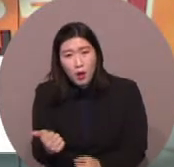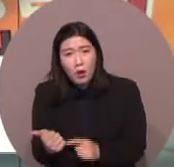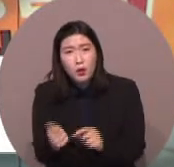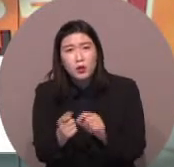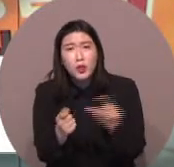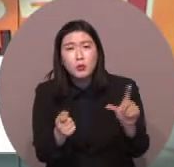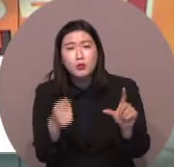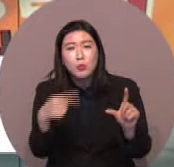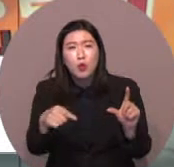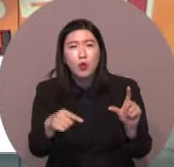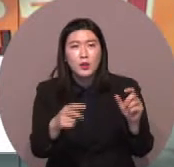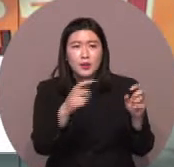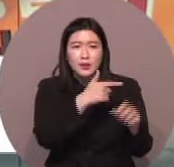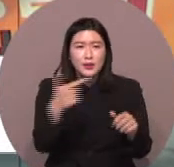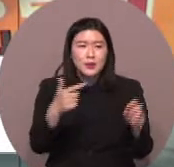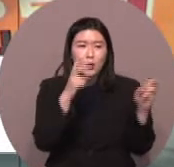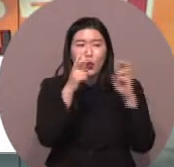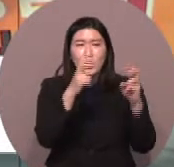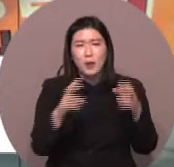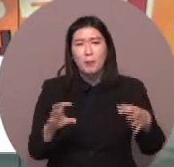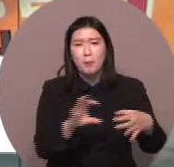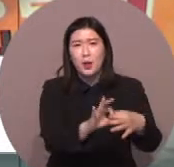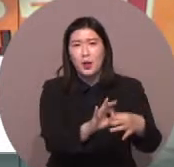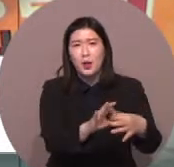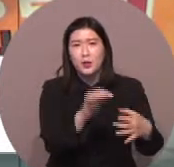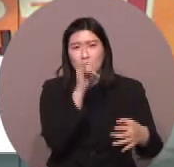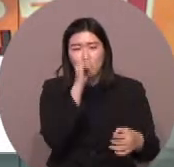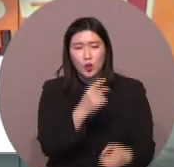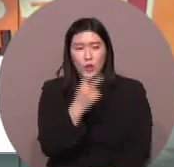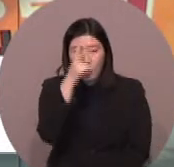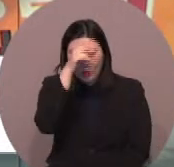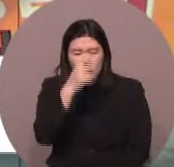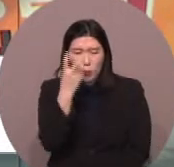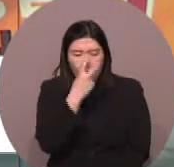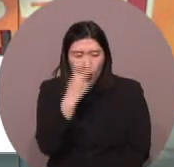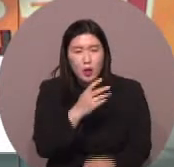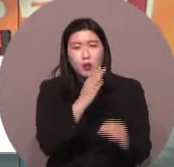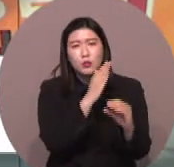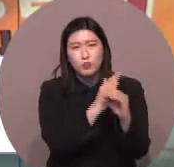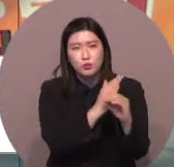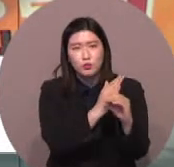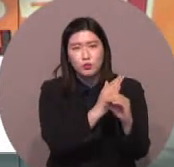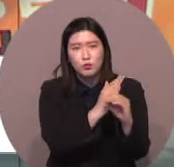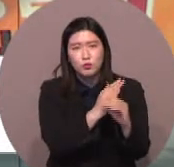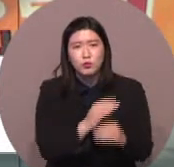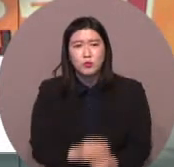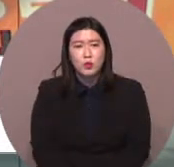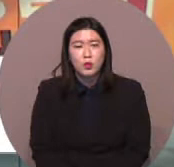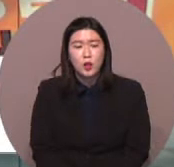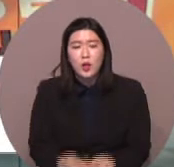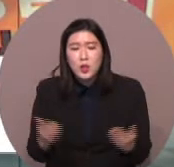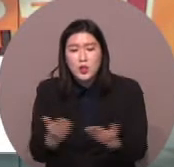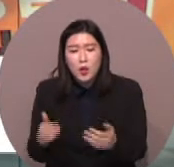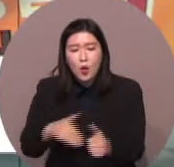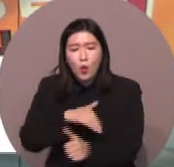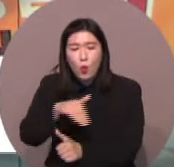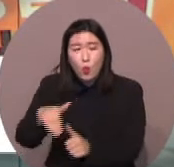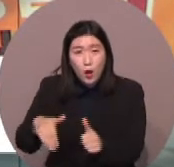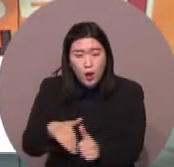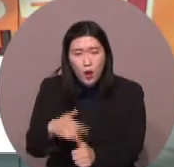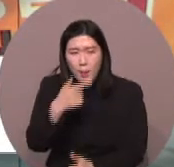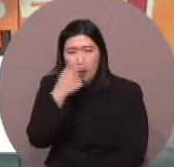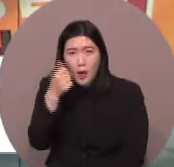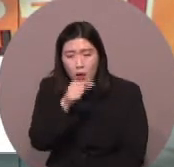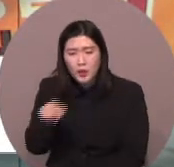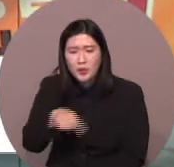이상이 중대재해법 대상 사건으로 수사가 진행 중인데요. 이 때문에 누구보다 노동 현실을 잘 아는